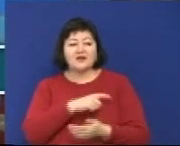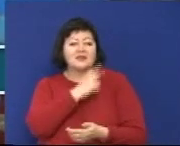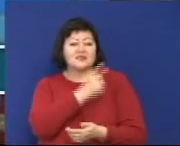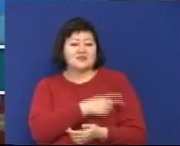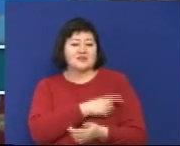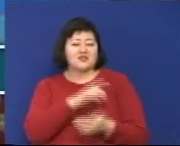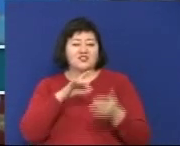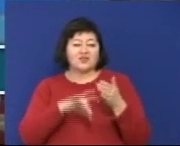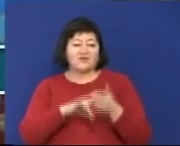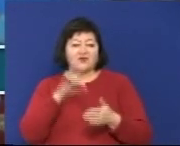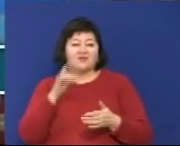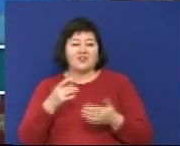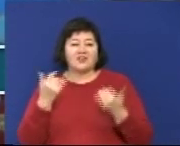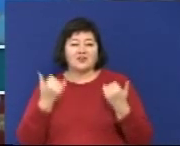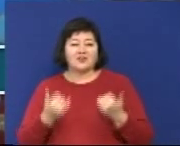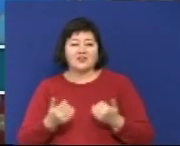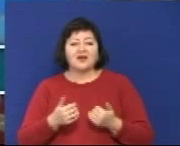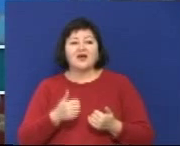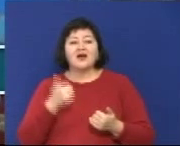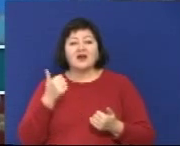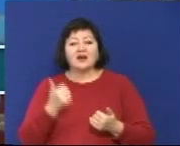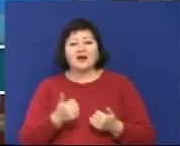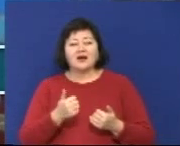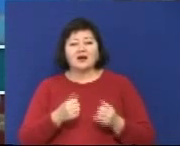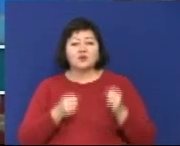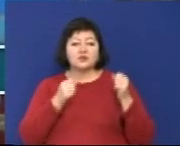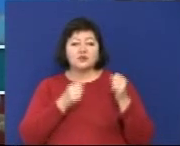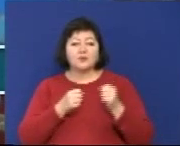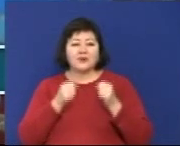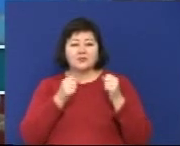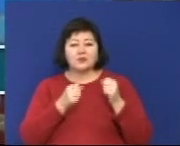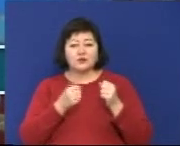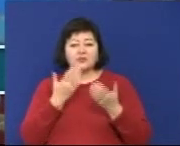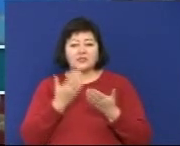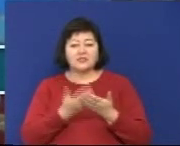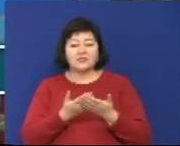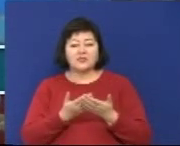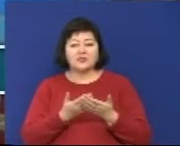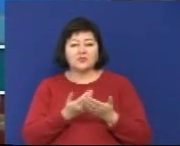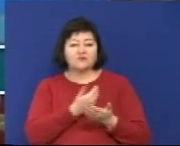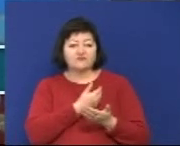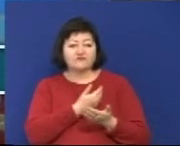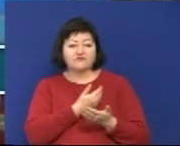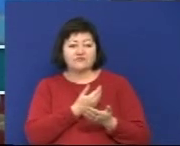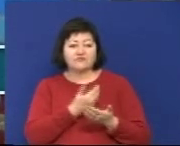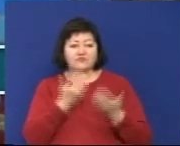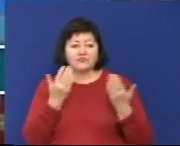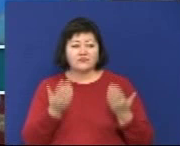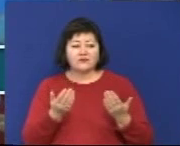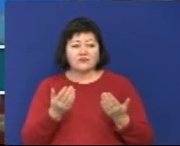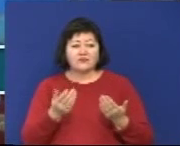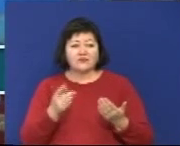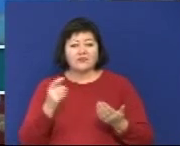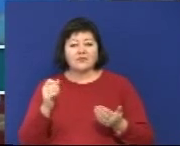мире, очень хорошие перспективные боксеры, которые занимают и на Олимпийских играх первые места,